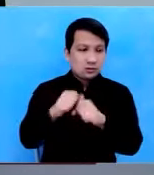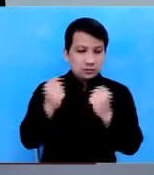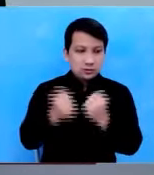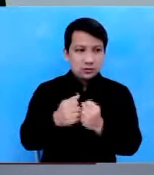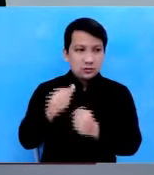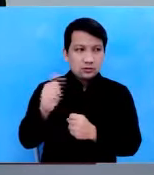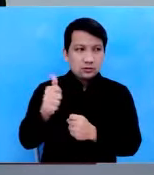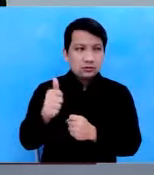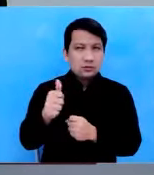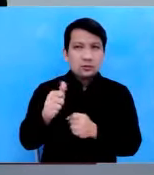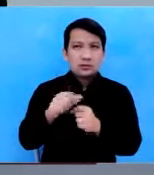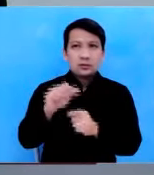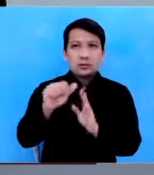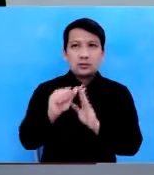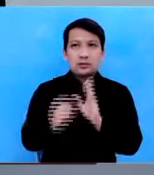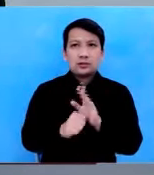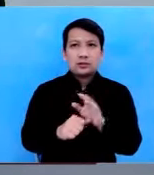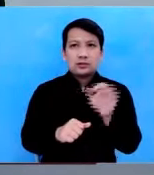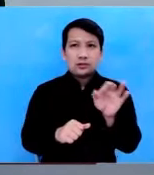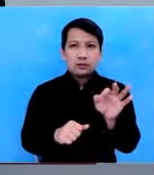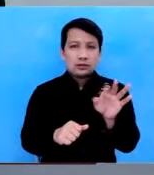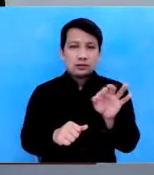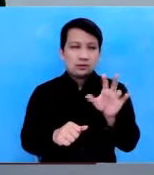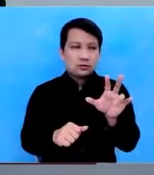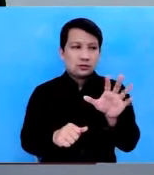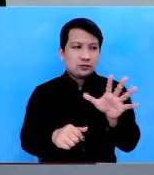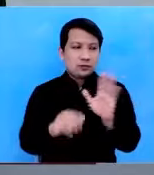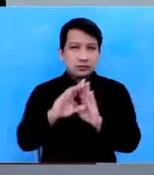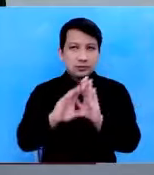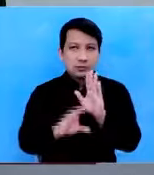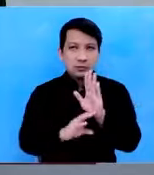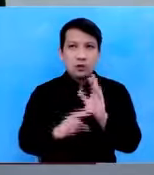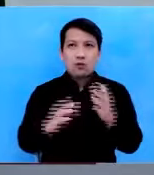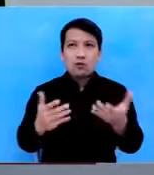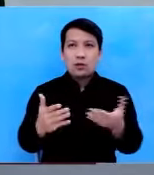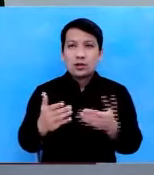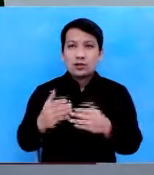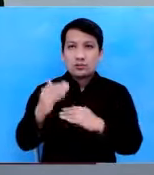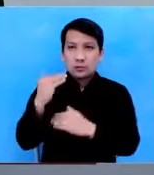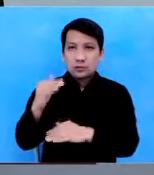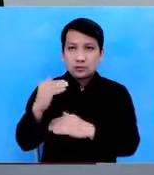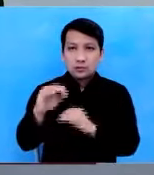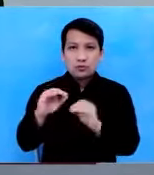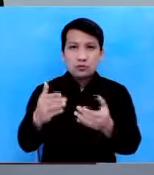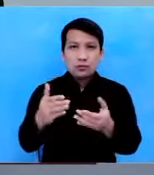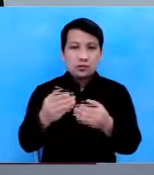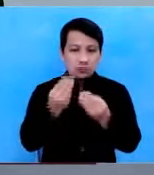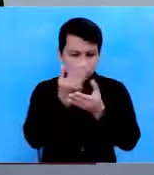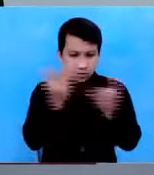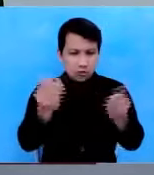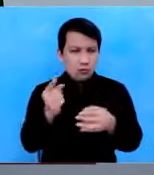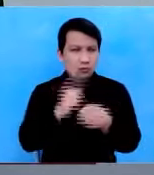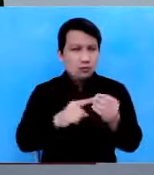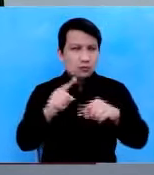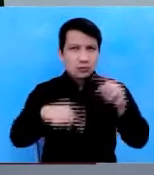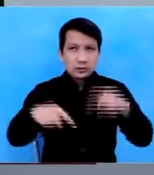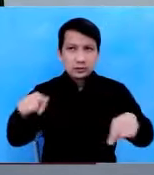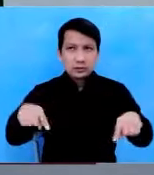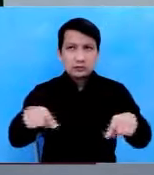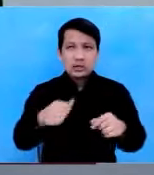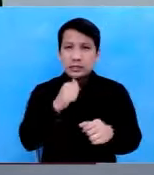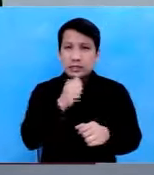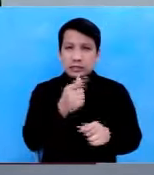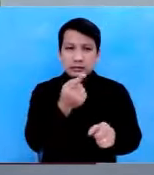7 ng 1935 Constitution. Walang anumang limitasyon o pahayag kung ano-ano ang mga hindi pwedeng gawin ng